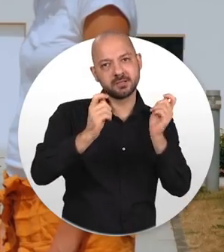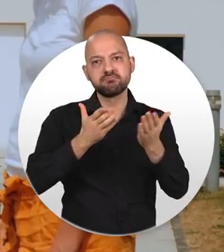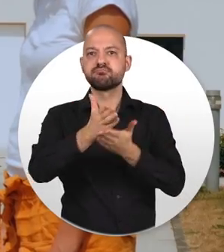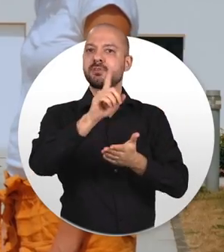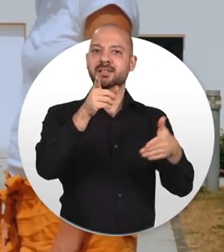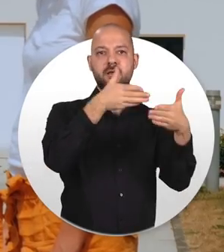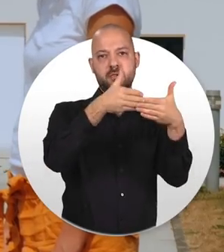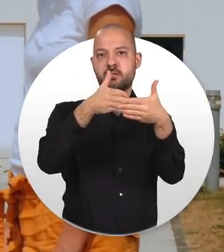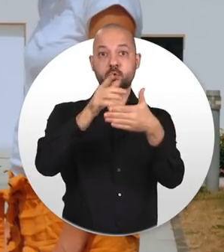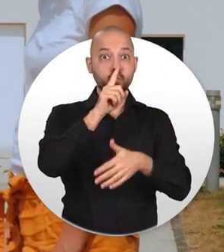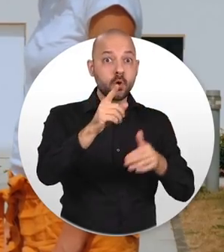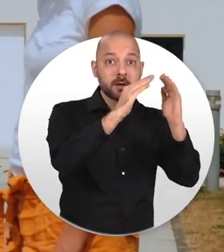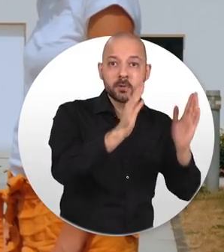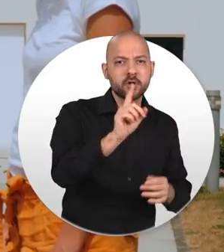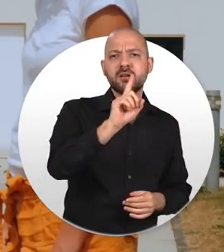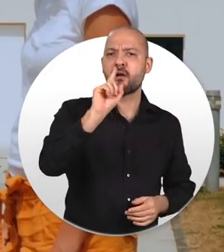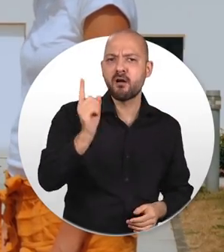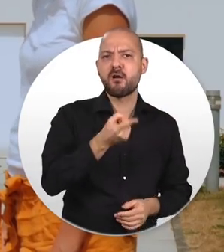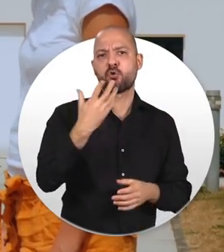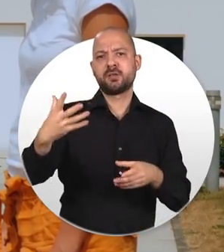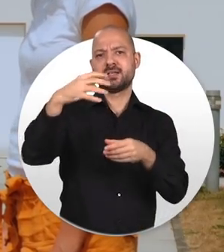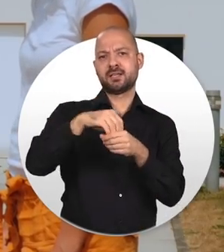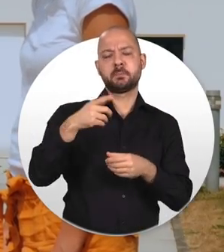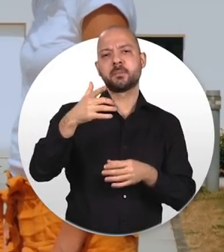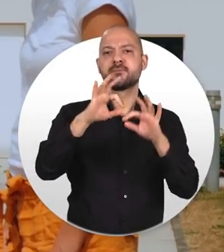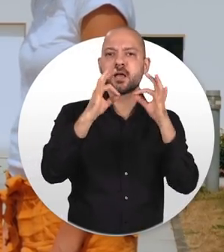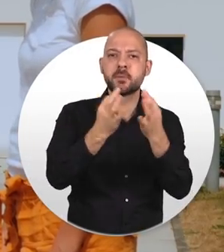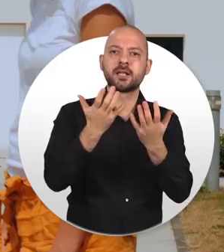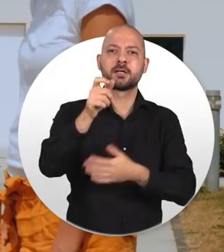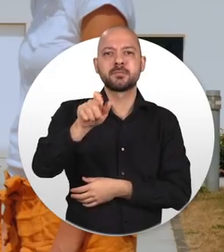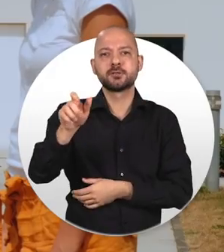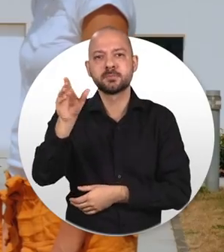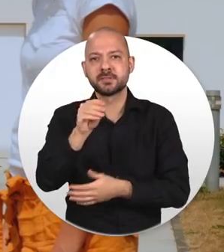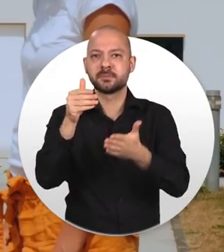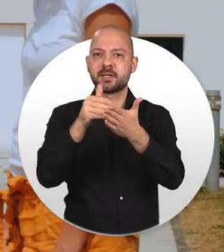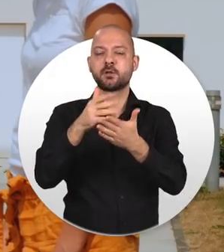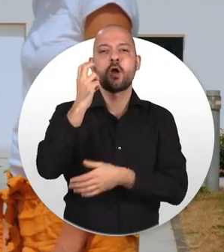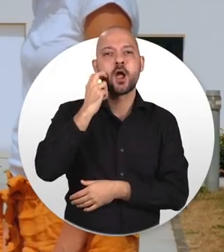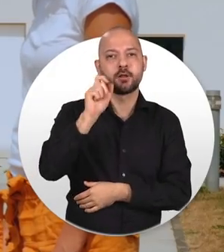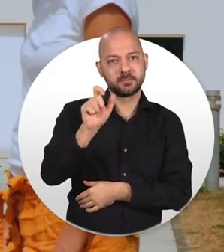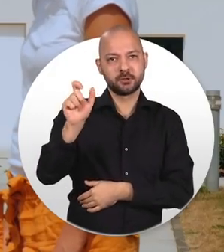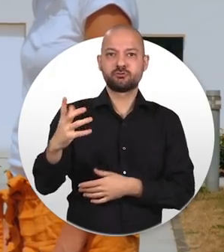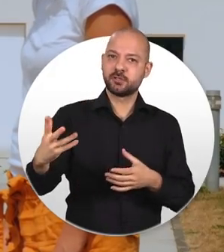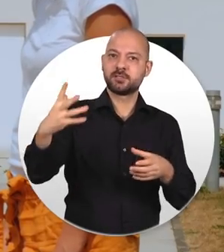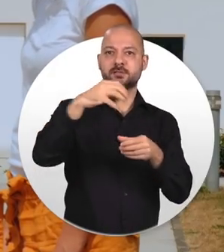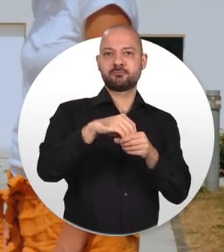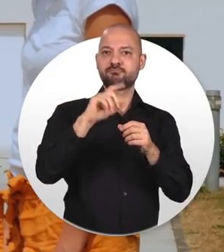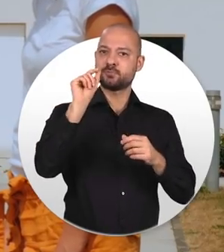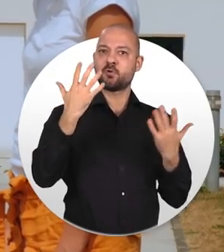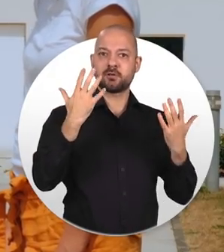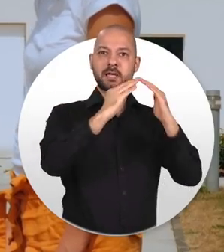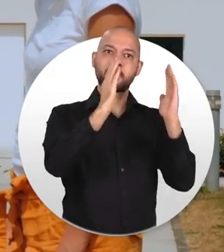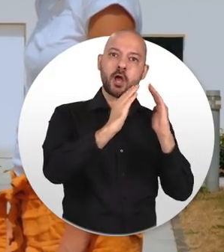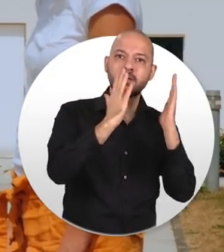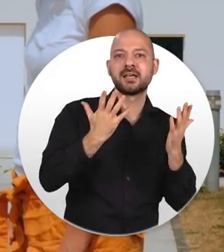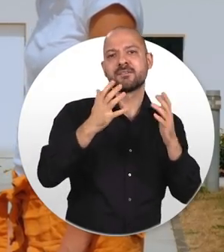Gebäude mehr accessibel zu machen. Aber nicht nur die Gebäude, sondern auch Familien, die Leute mit einer Behinderung, aber auch viele Leute, die im Moment an dem Projekt mit rankommen. Das ist